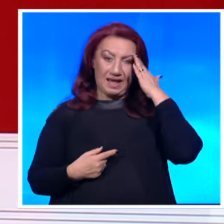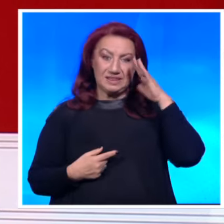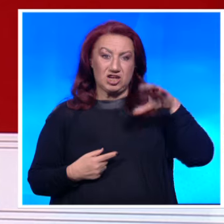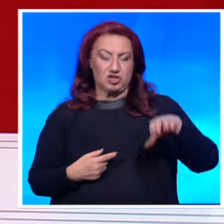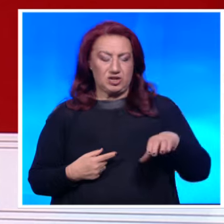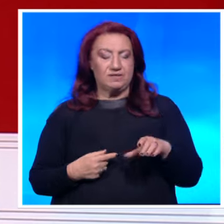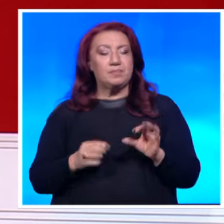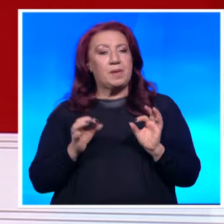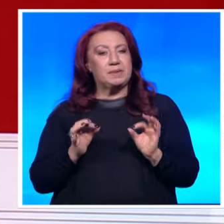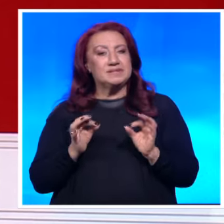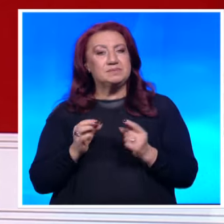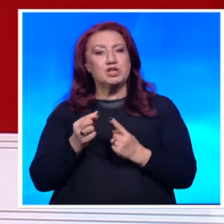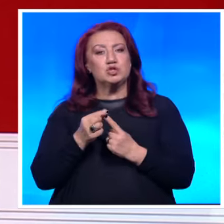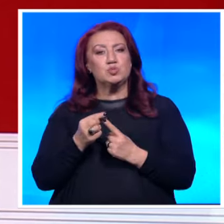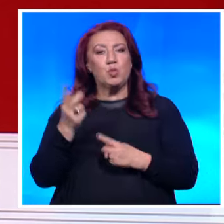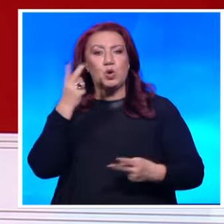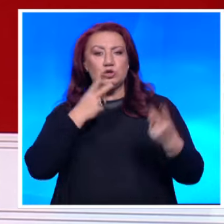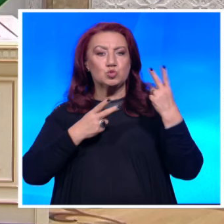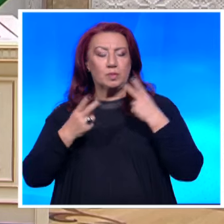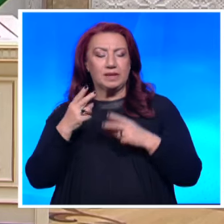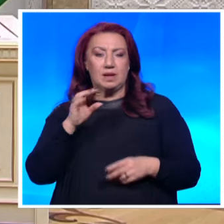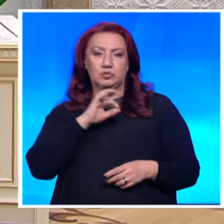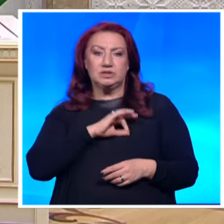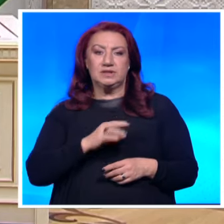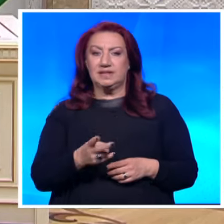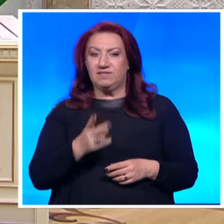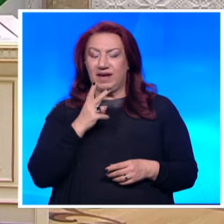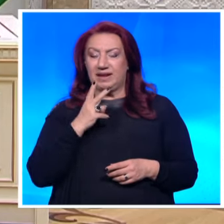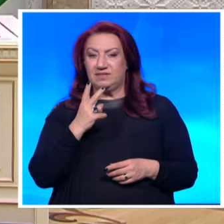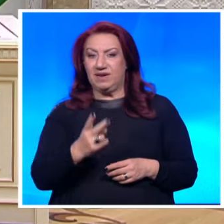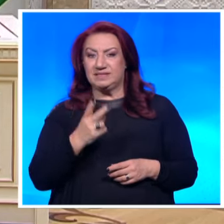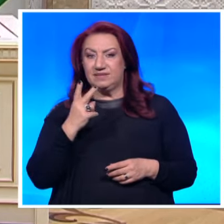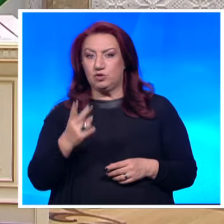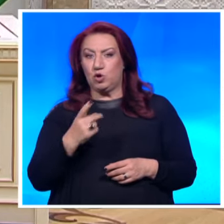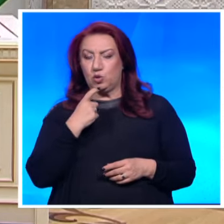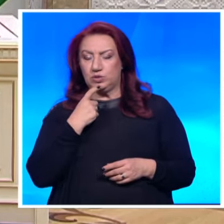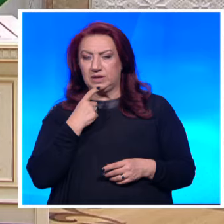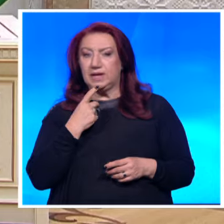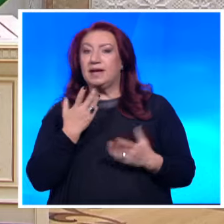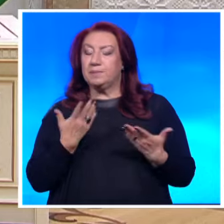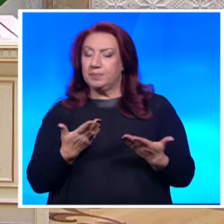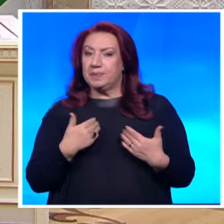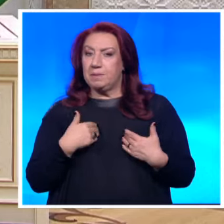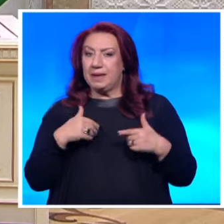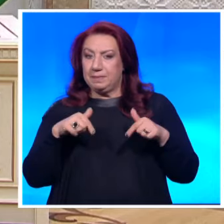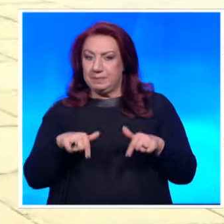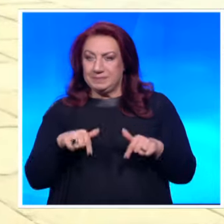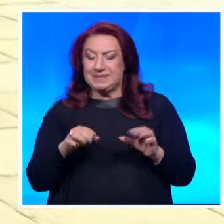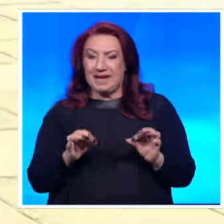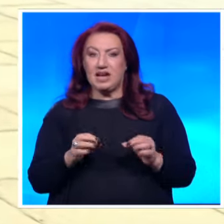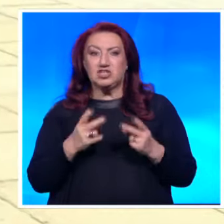споразумения постигнати през 2020 и взимайки предвид настоящата реалност на